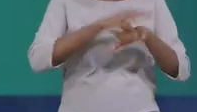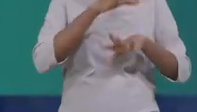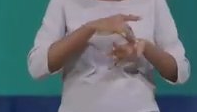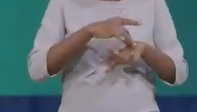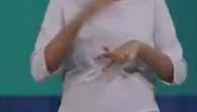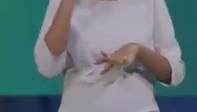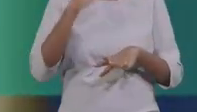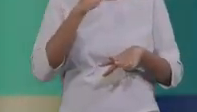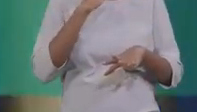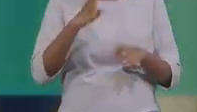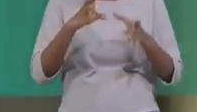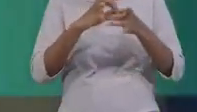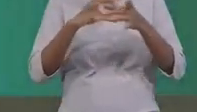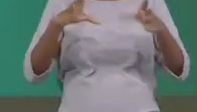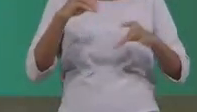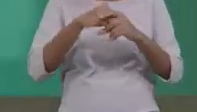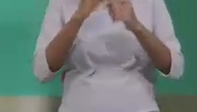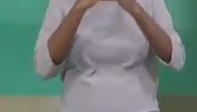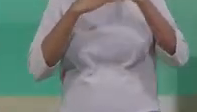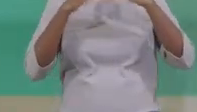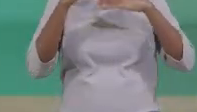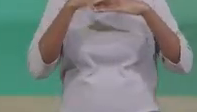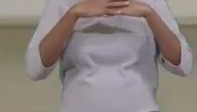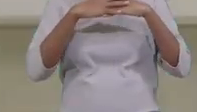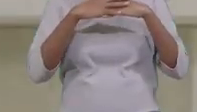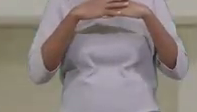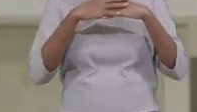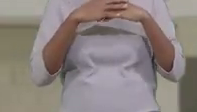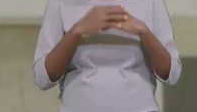tout ce que vous allez délier sur la terre,